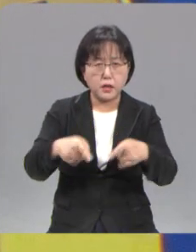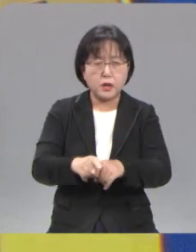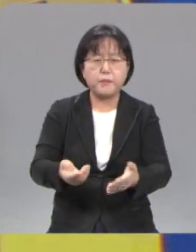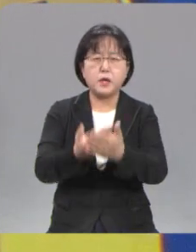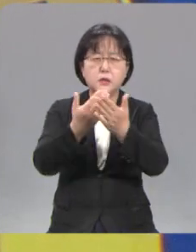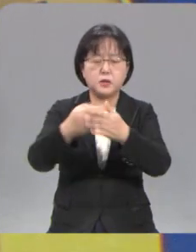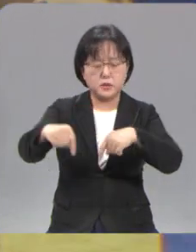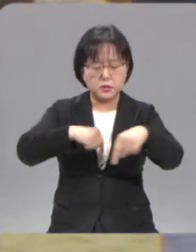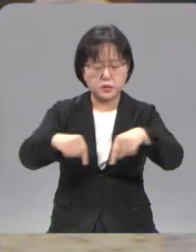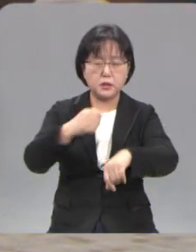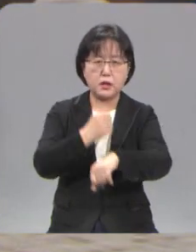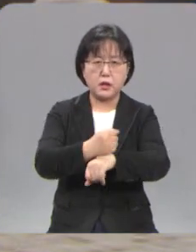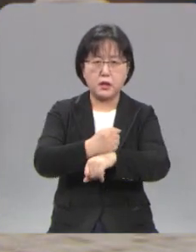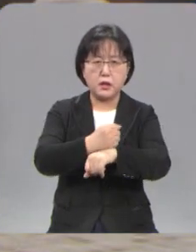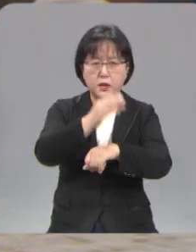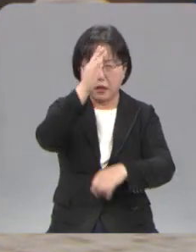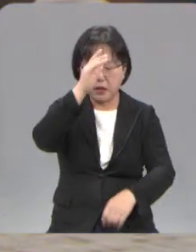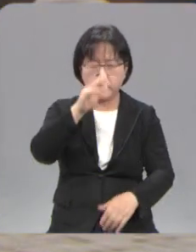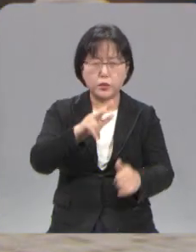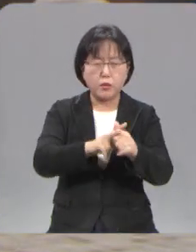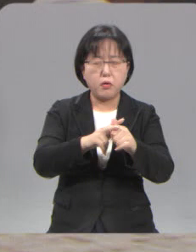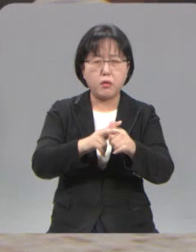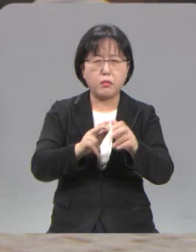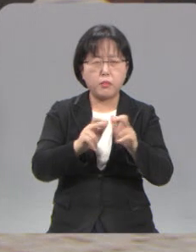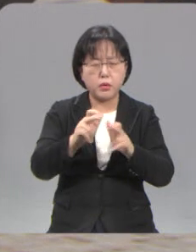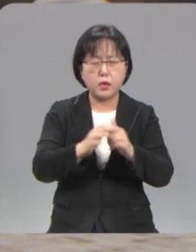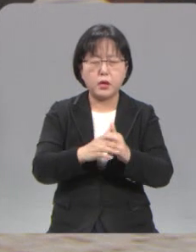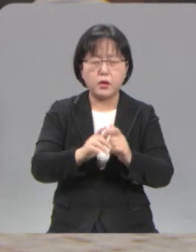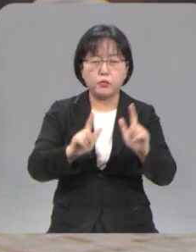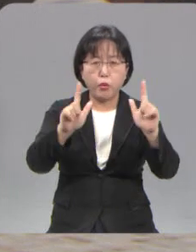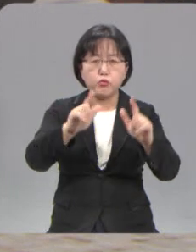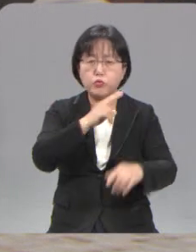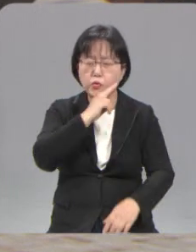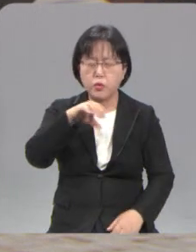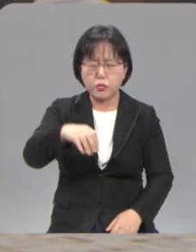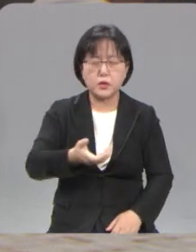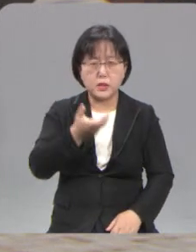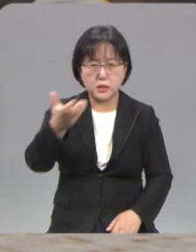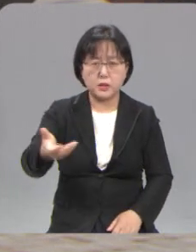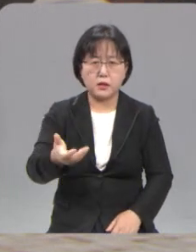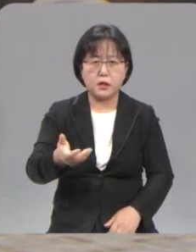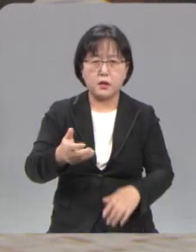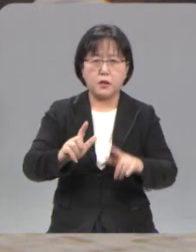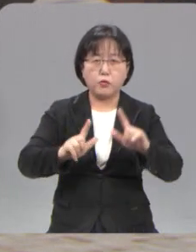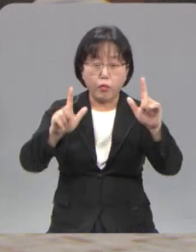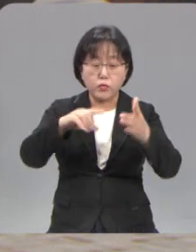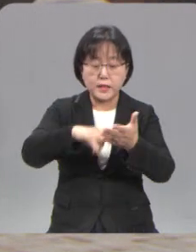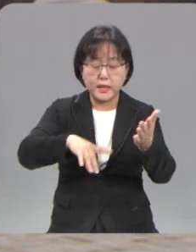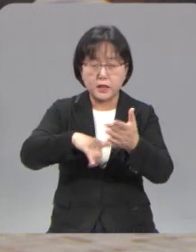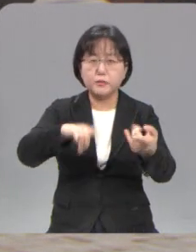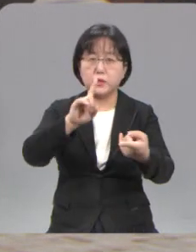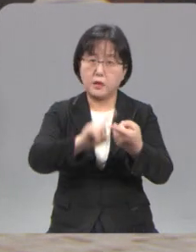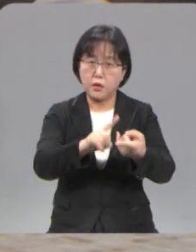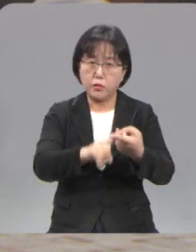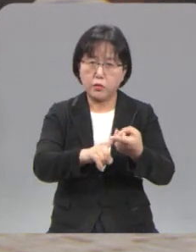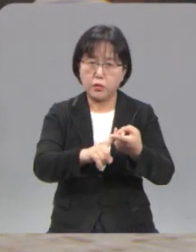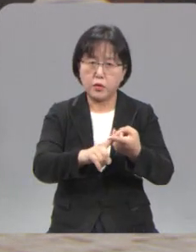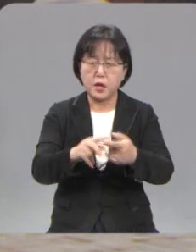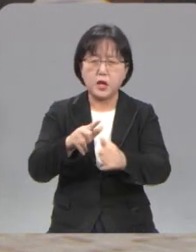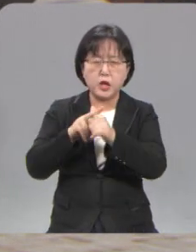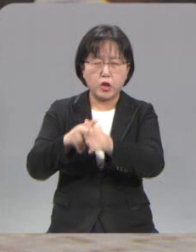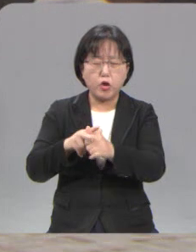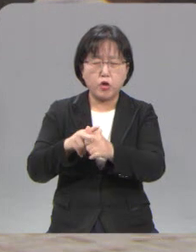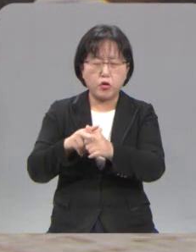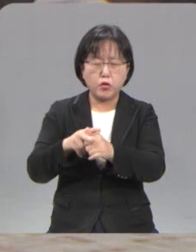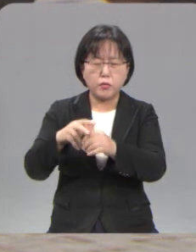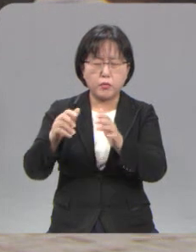추진하겠습니다 계림동 마사회 경마장을 동구 내에 한적한 곳으로 이전시켜 동구로 들어오는 세수는 그대로 지키되 경마장